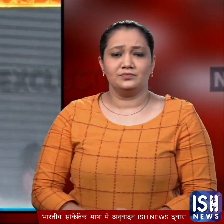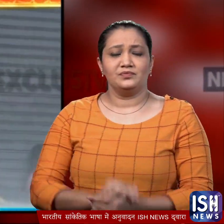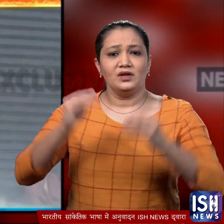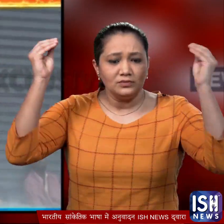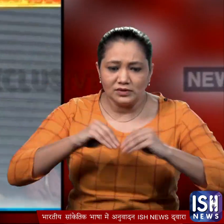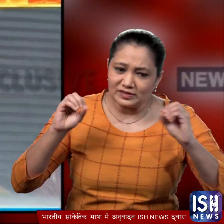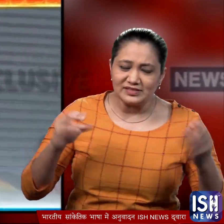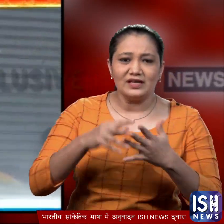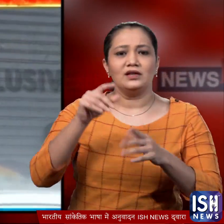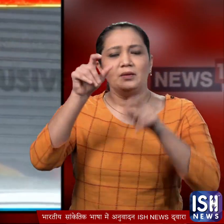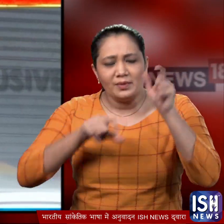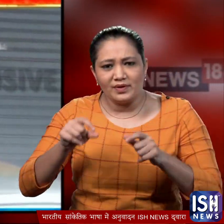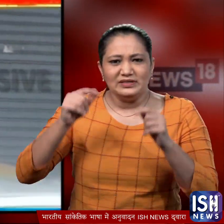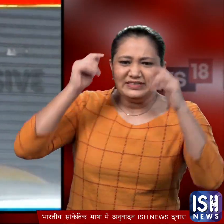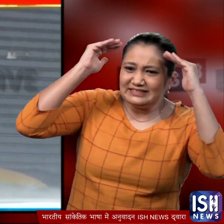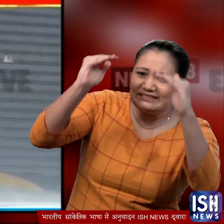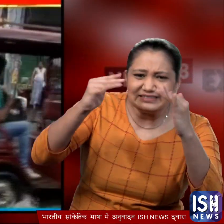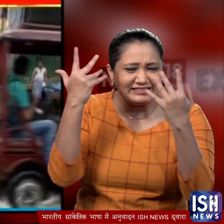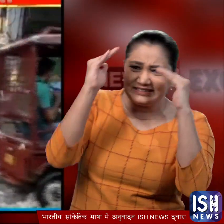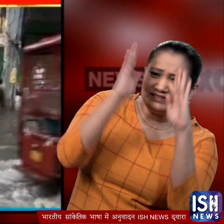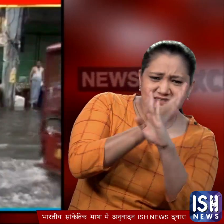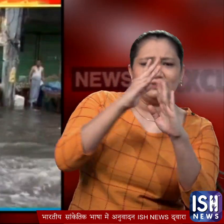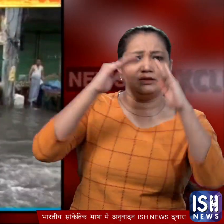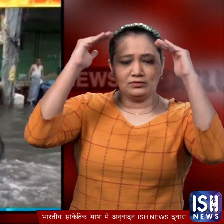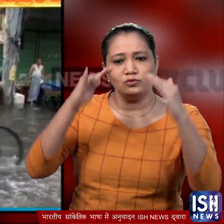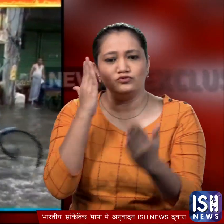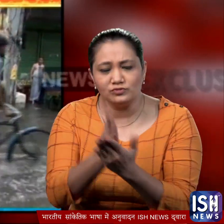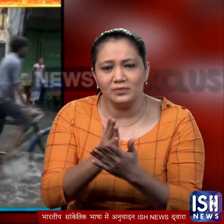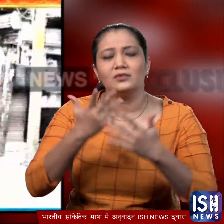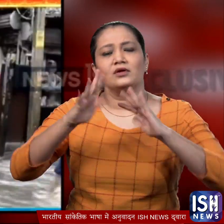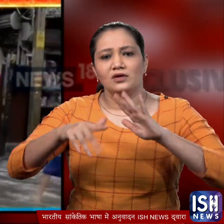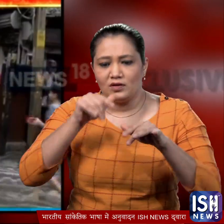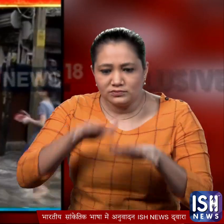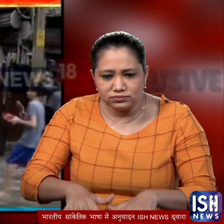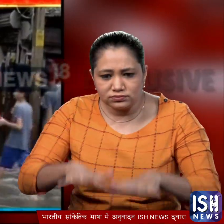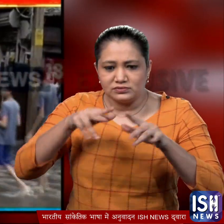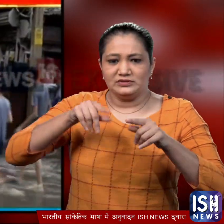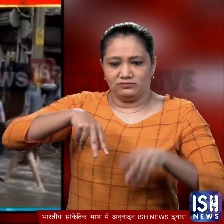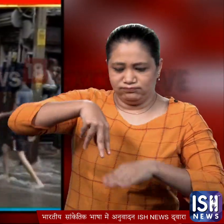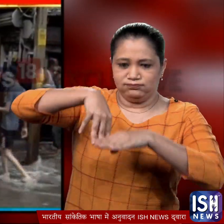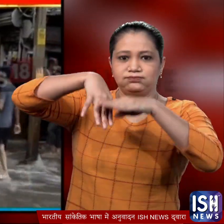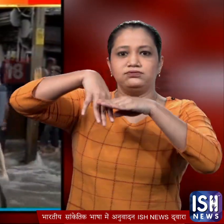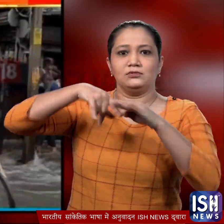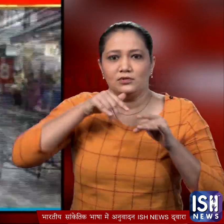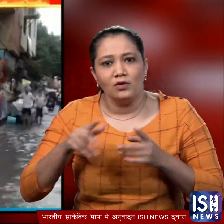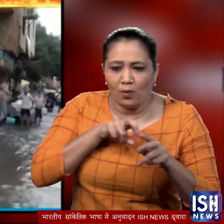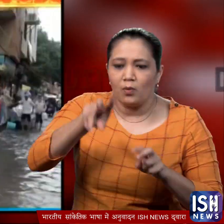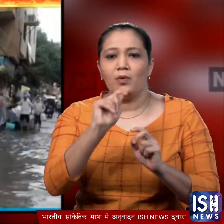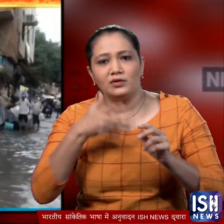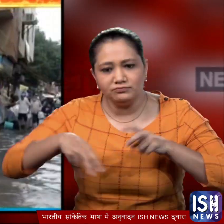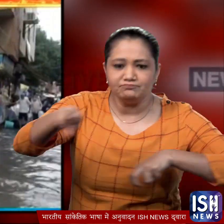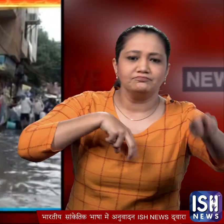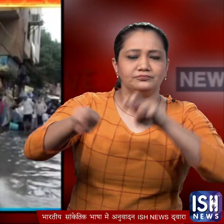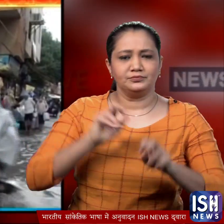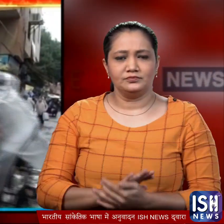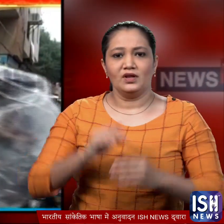बारिश शुरू हुई तो लोगों ने किसी तरह सर छुपाने की जगह ढूंढी और बारिश थमी तो सड़क पर भरे पानी में घुटनों तक डूबकर काम पर निकले। बारिश के